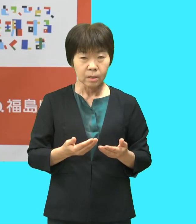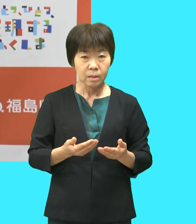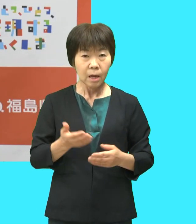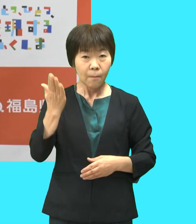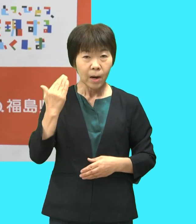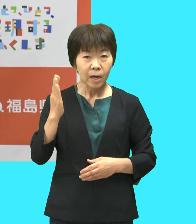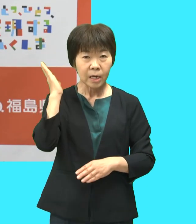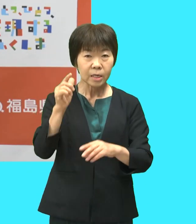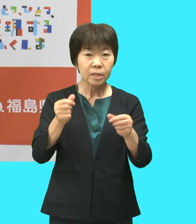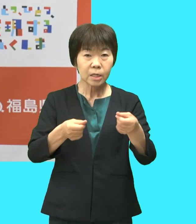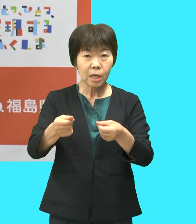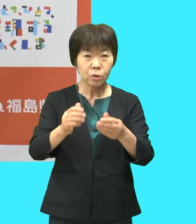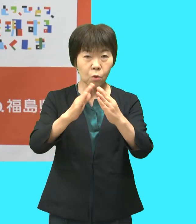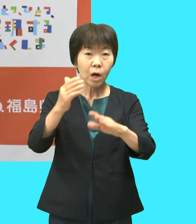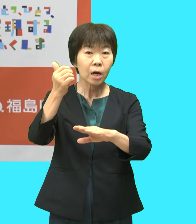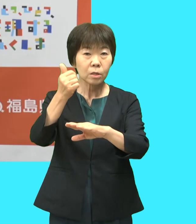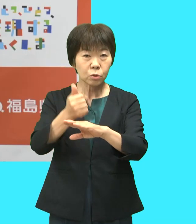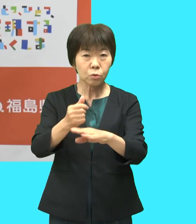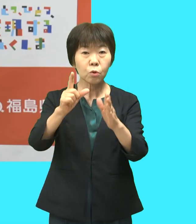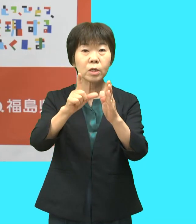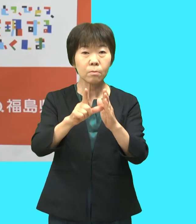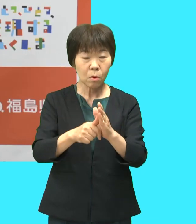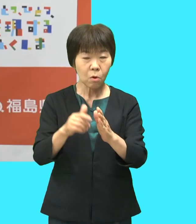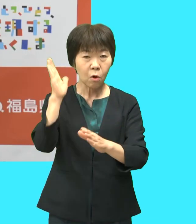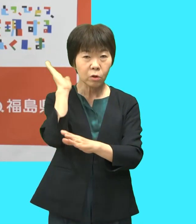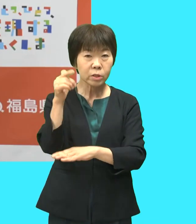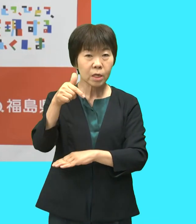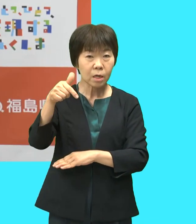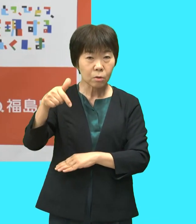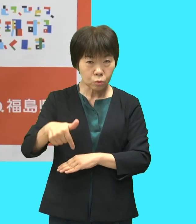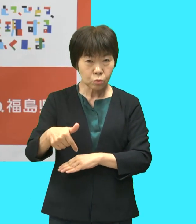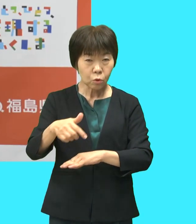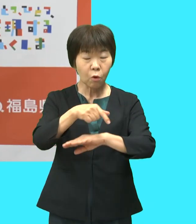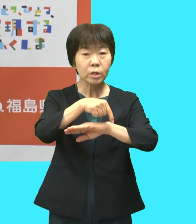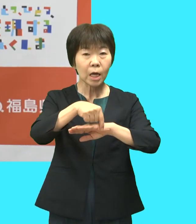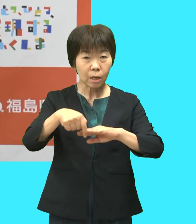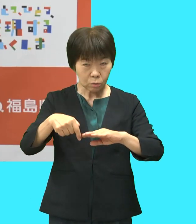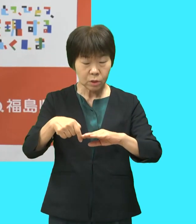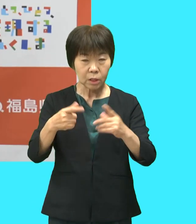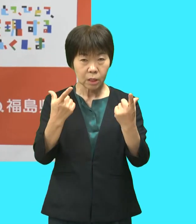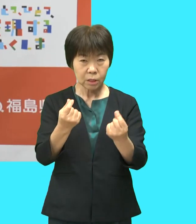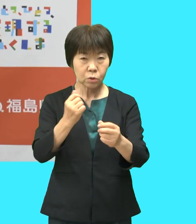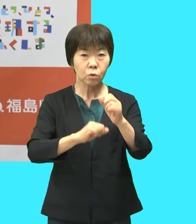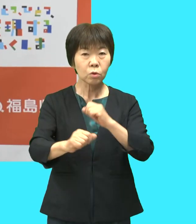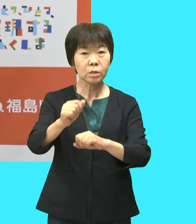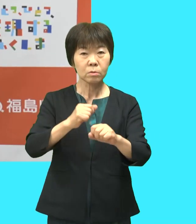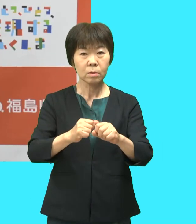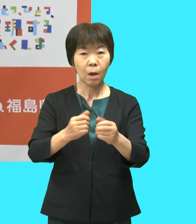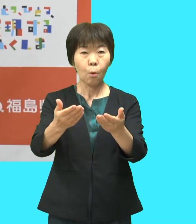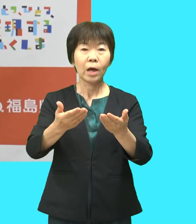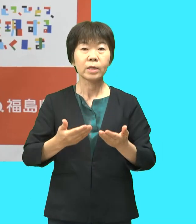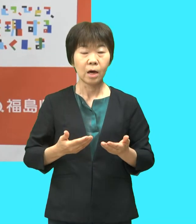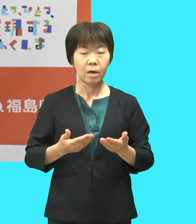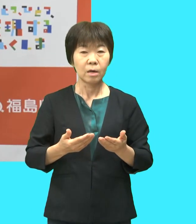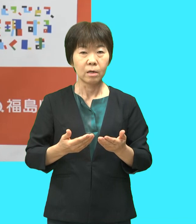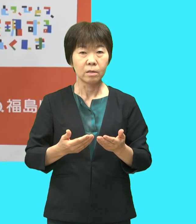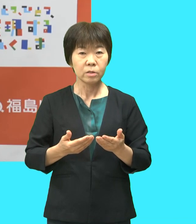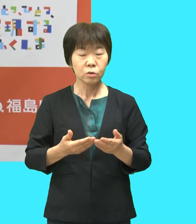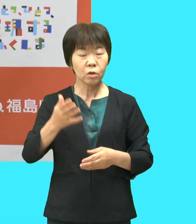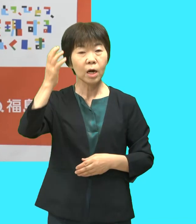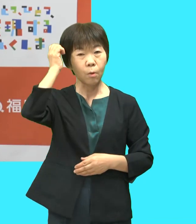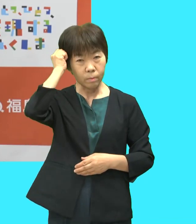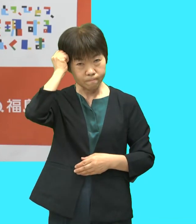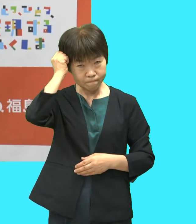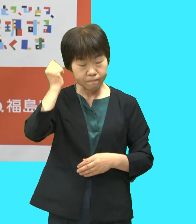時政調会長であられましたが、政府の政策にしっかり取り組んでいただいたということが印象に残